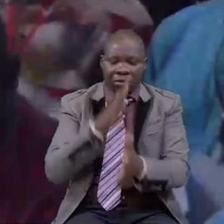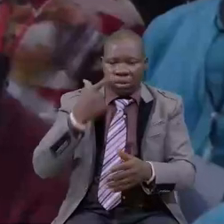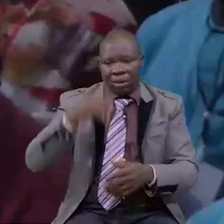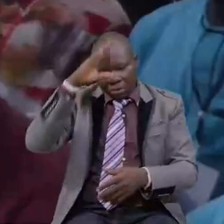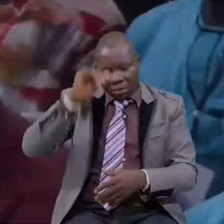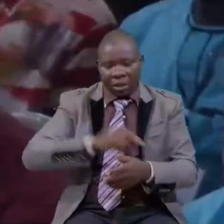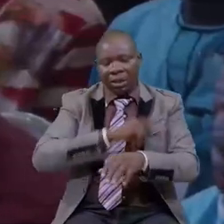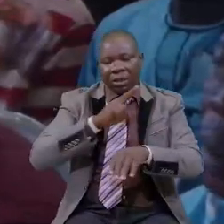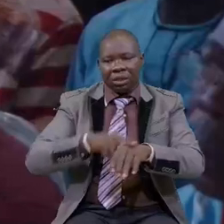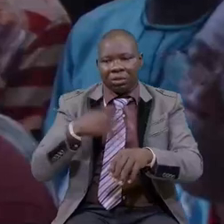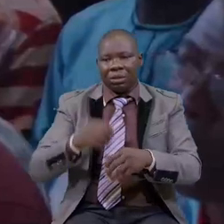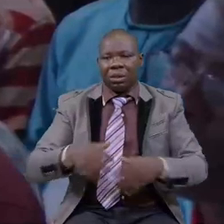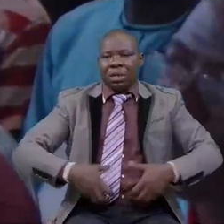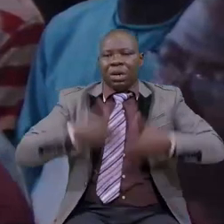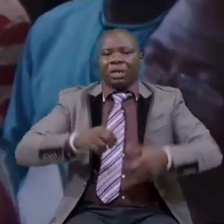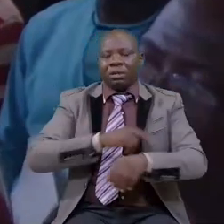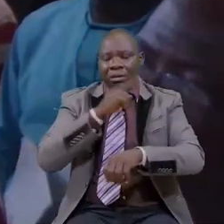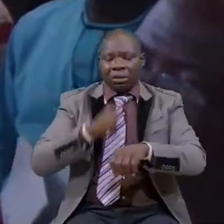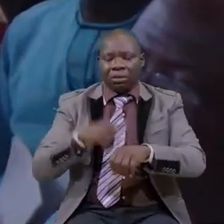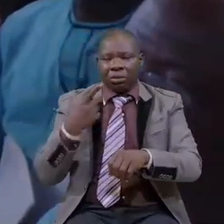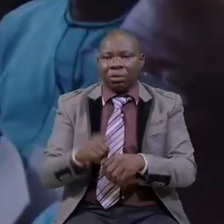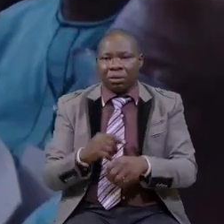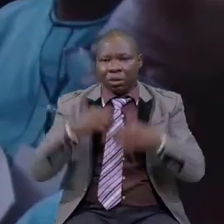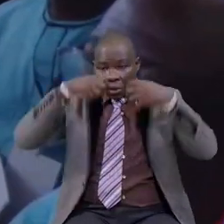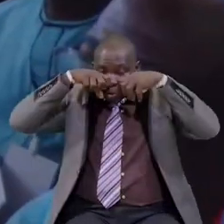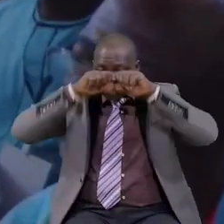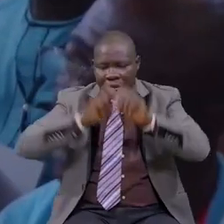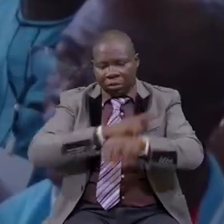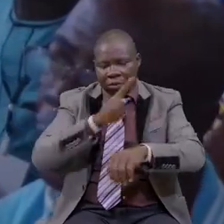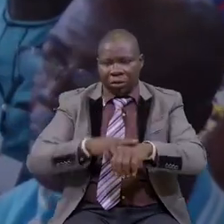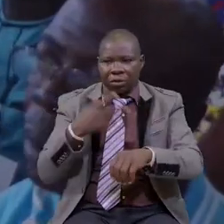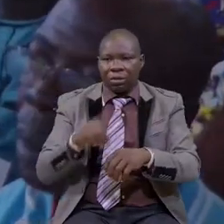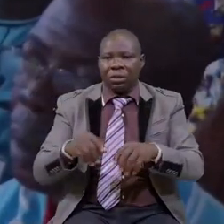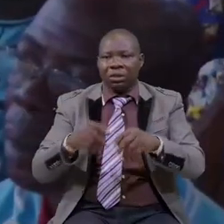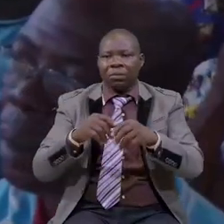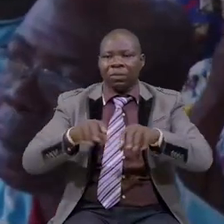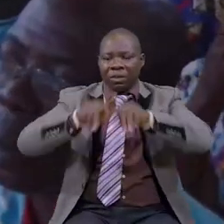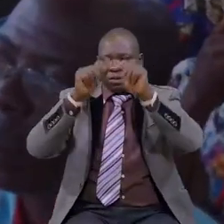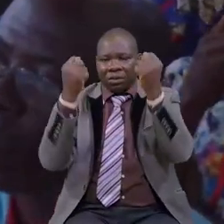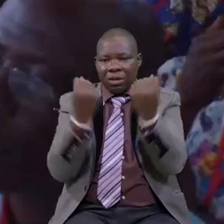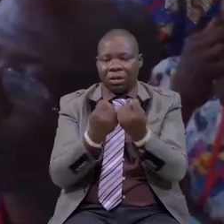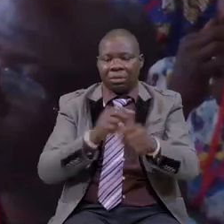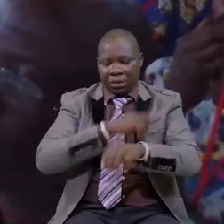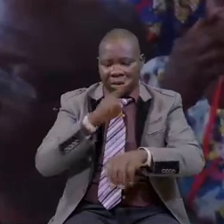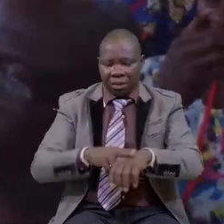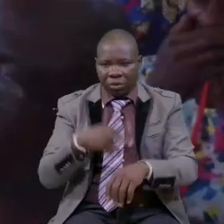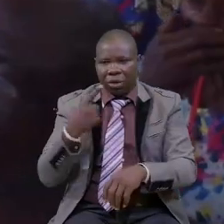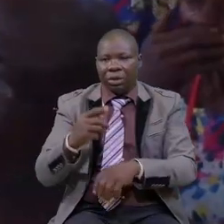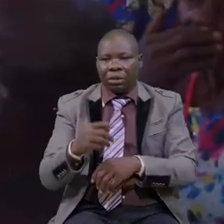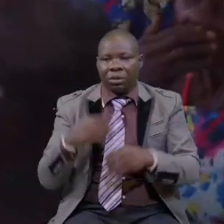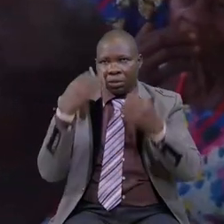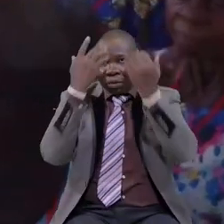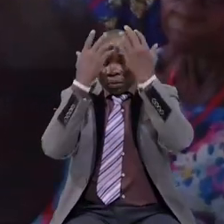de la nature colérique, de la nature de cupidité, la nature tribale.